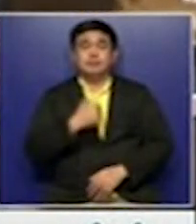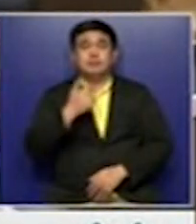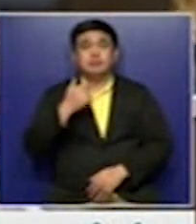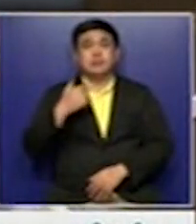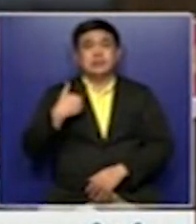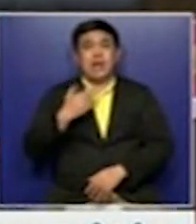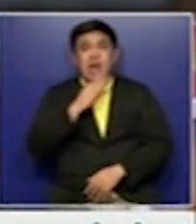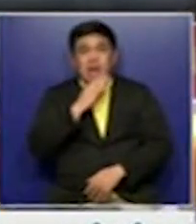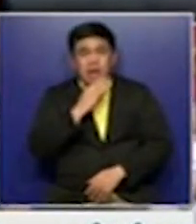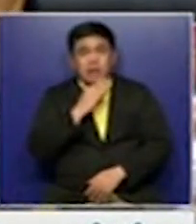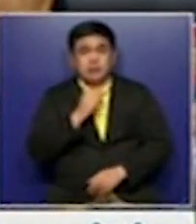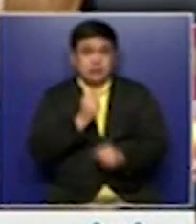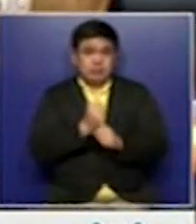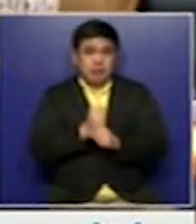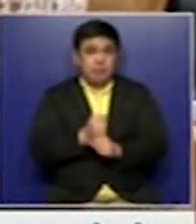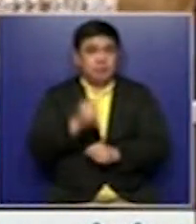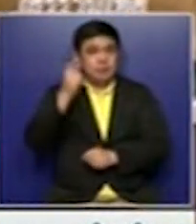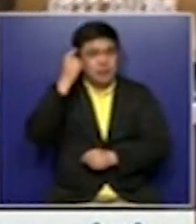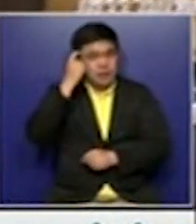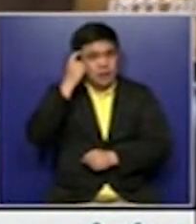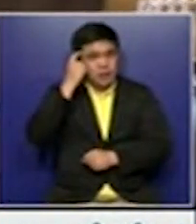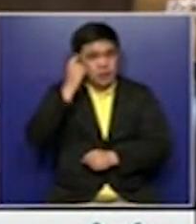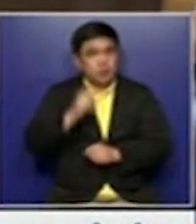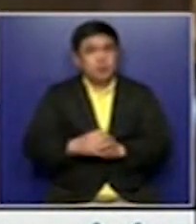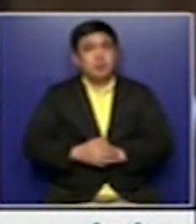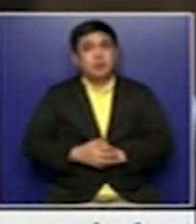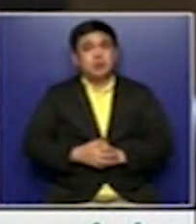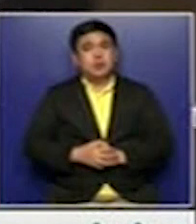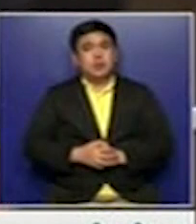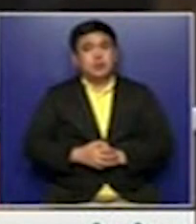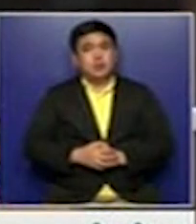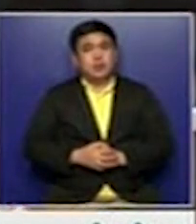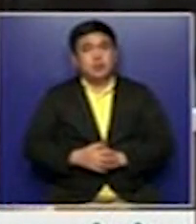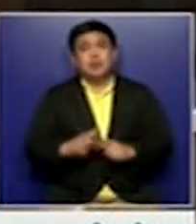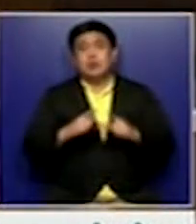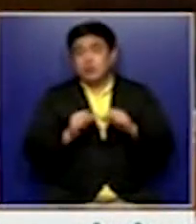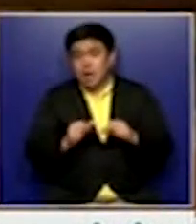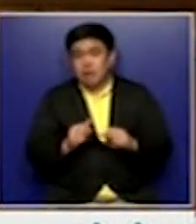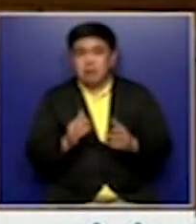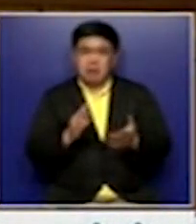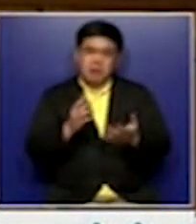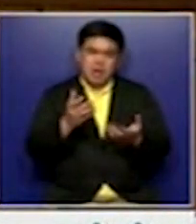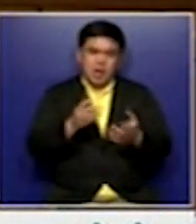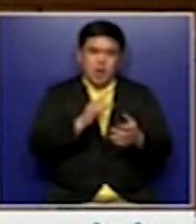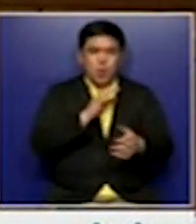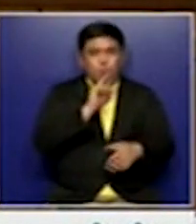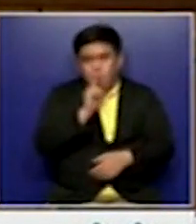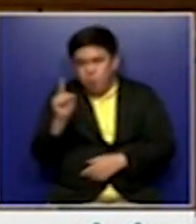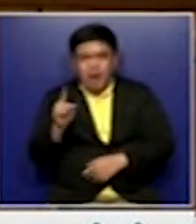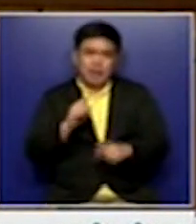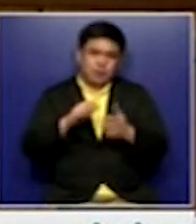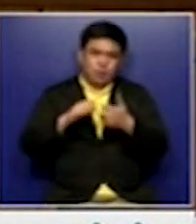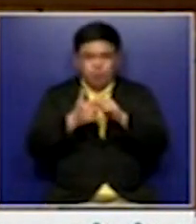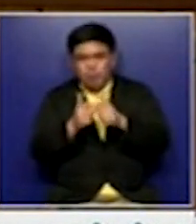สิ่งต่างๆเหล่านี้เนี่ยอย่าเอาอะไรที่มันมาเอาเรื่องอะไรเรื่องมาสับสนโอลหม่านกันไปหมดมันก็เหมือนกับ